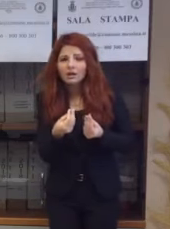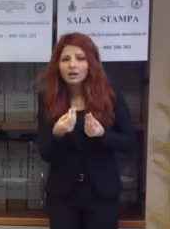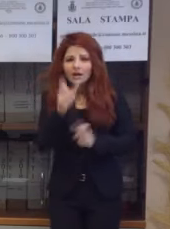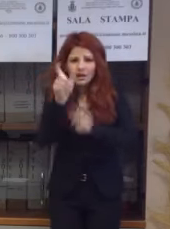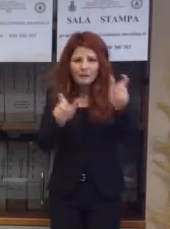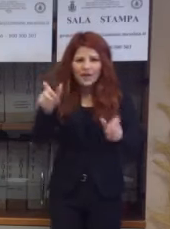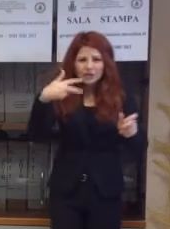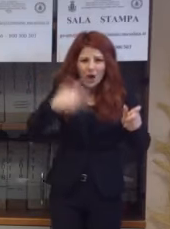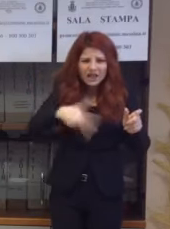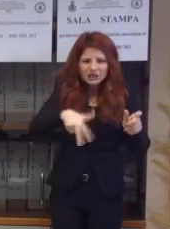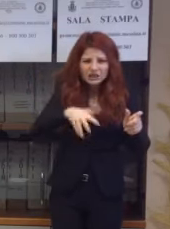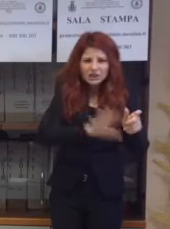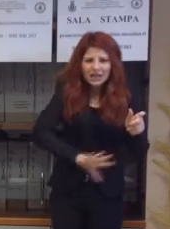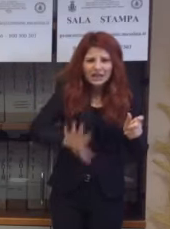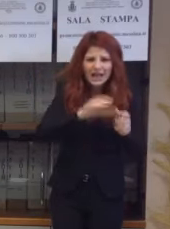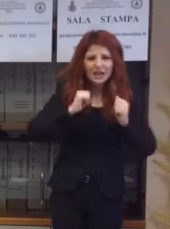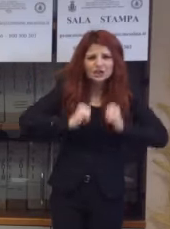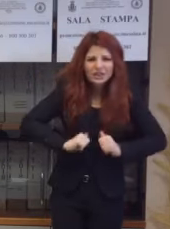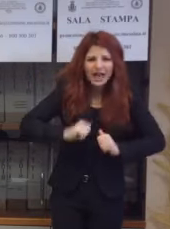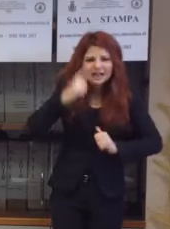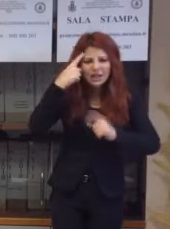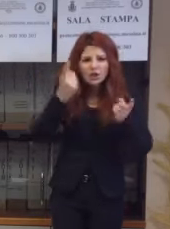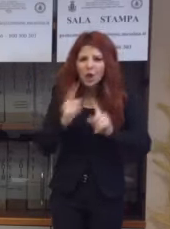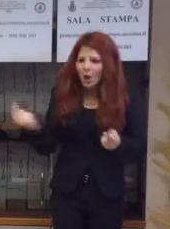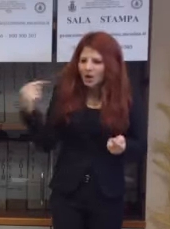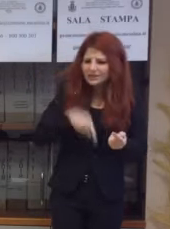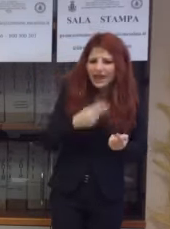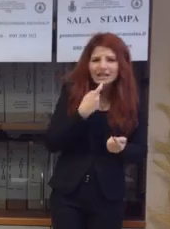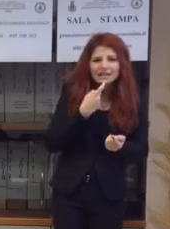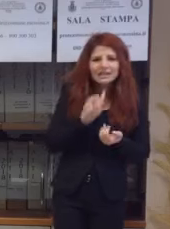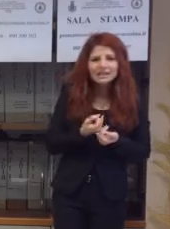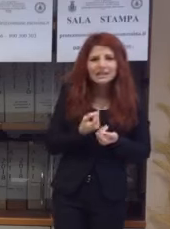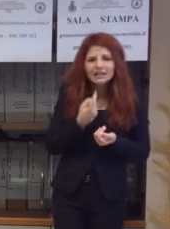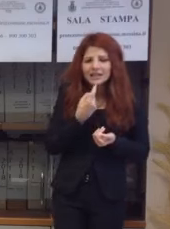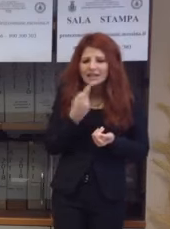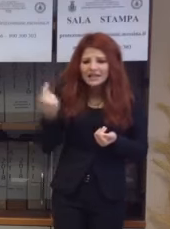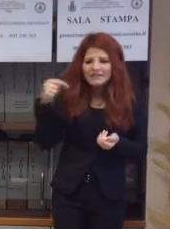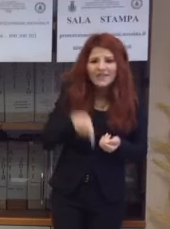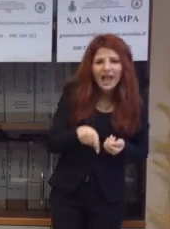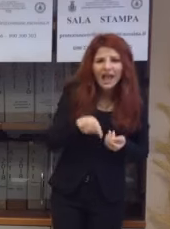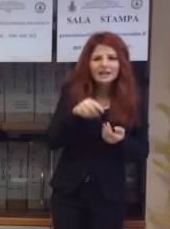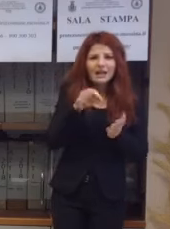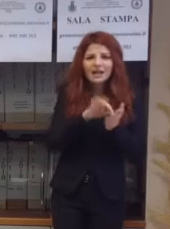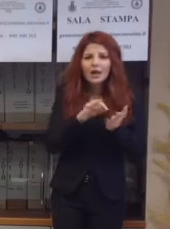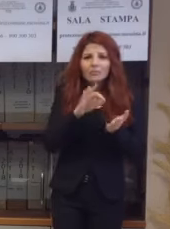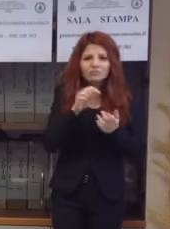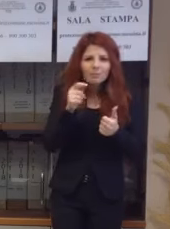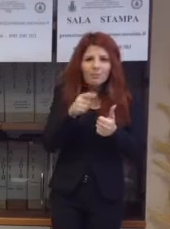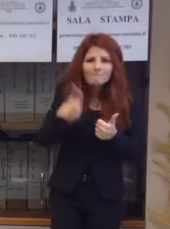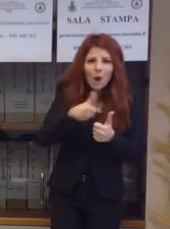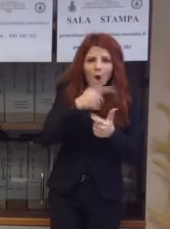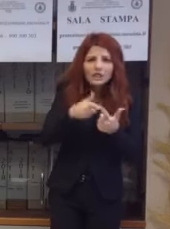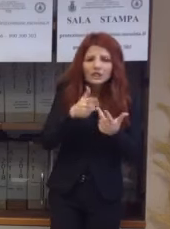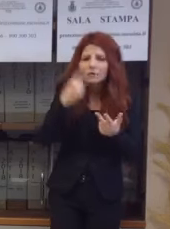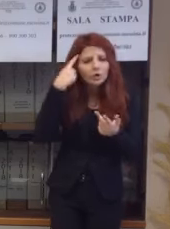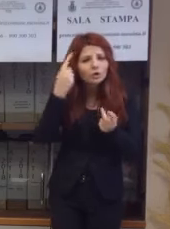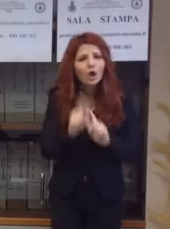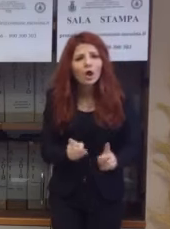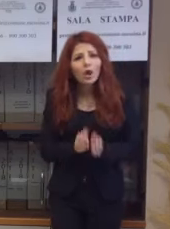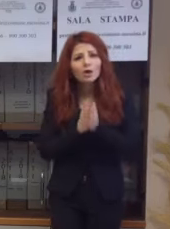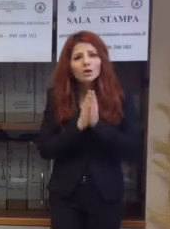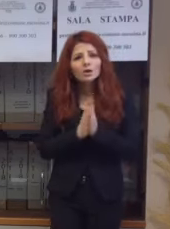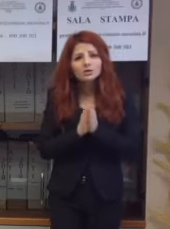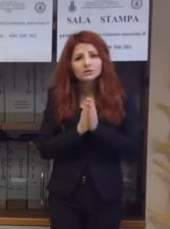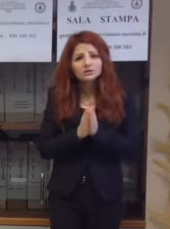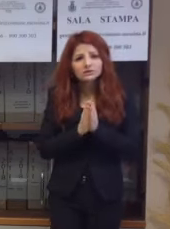principale, che rappresenta l'80% del traffico riguardante viaggiatori e merci della